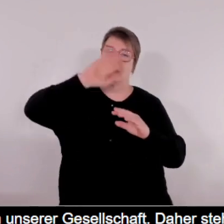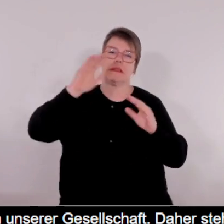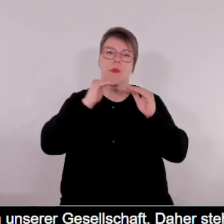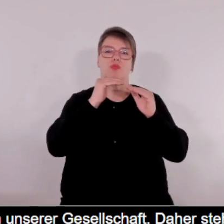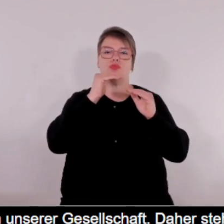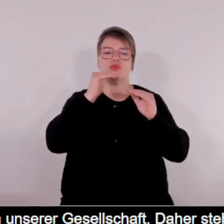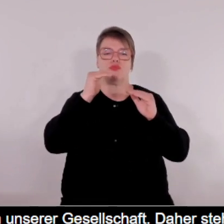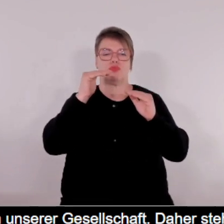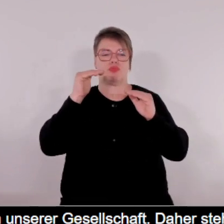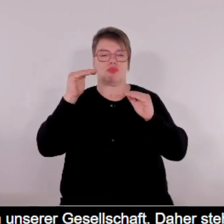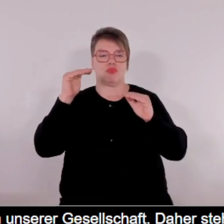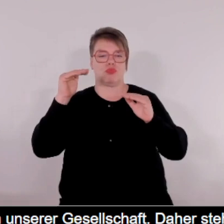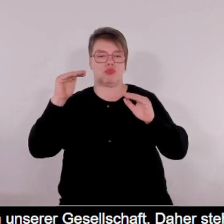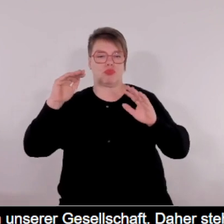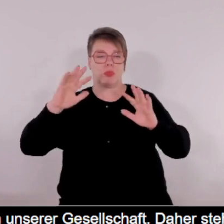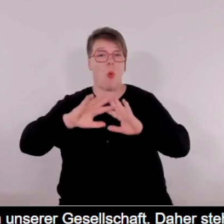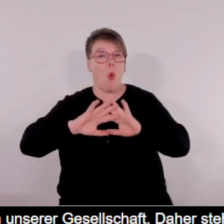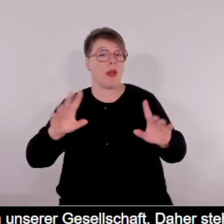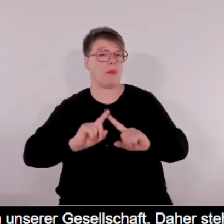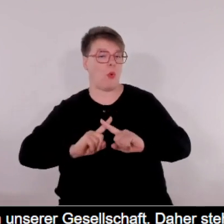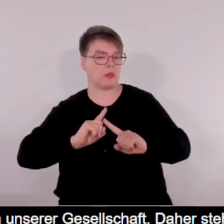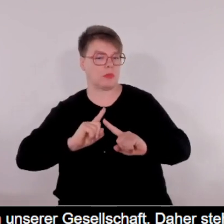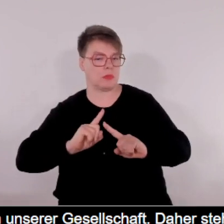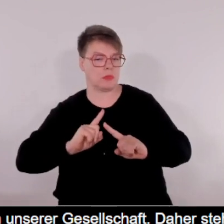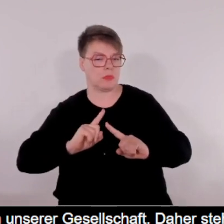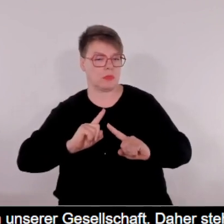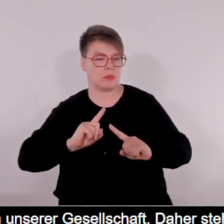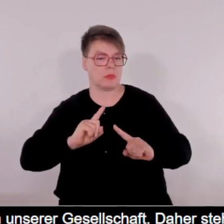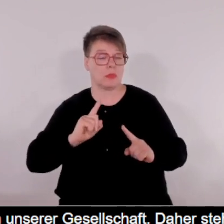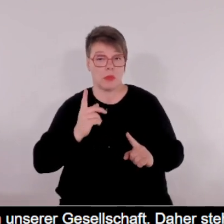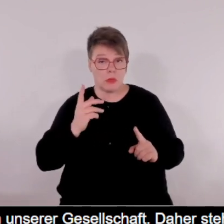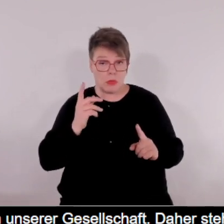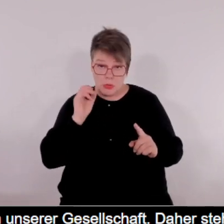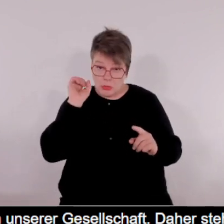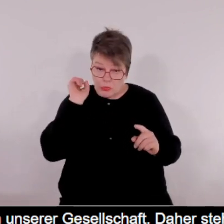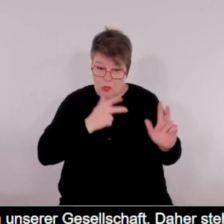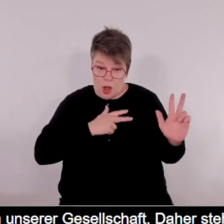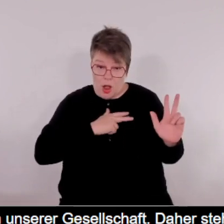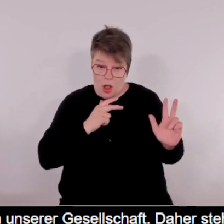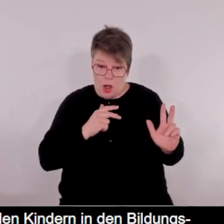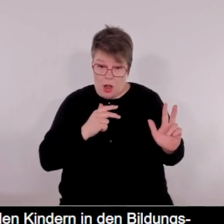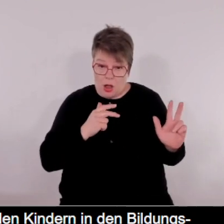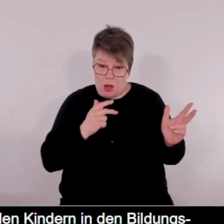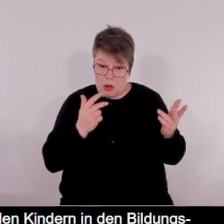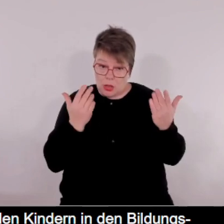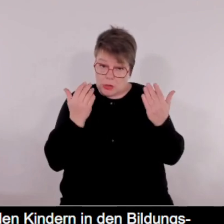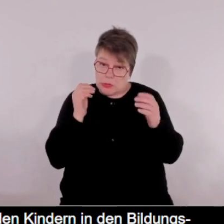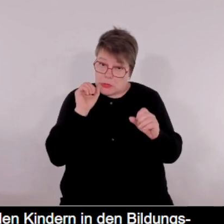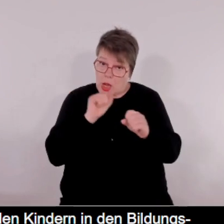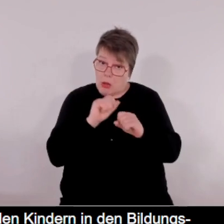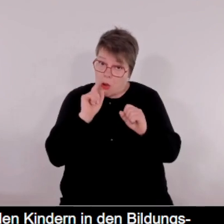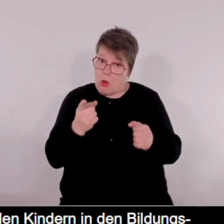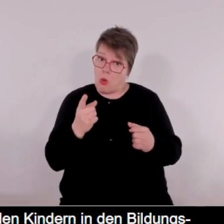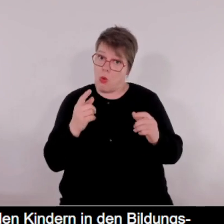letzten Mikrozensus 2021 in Bayern sogar rückläufig. Das heißt, wir haben in Bayern